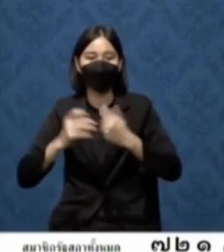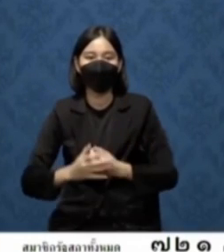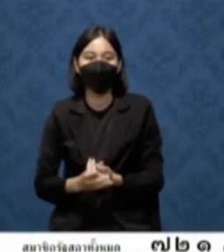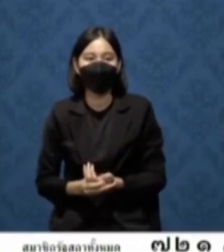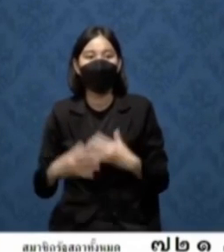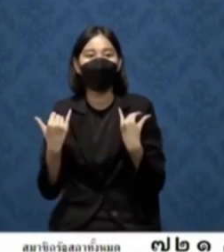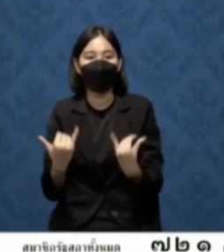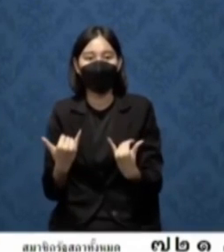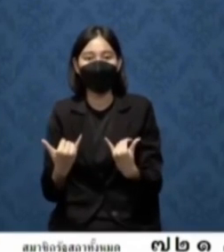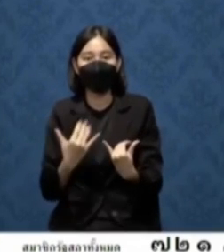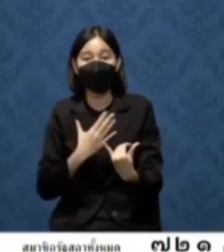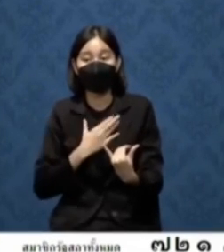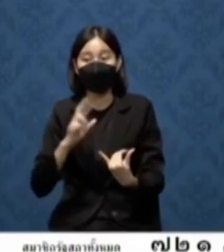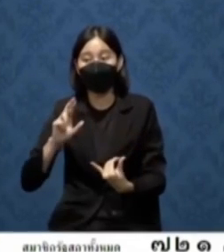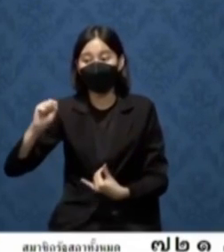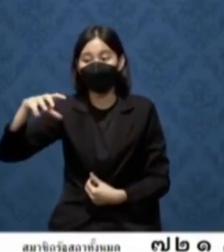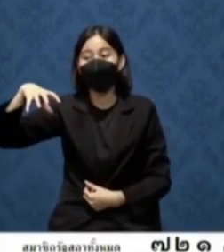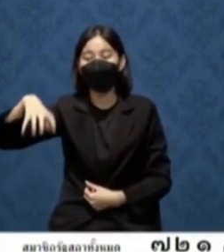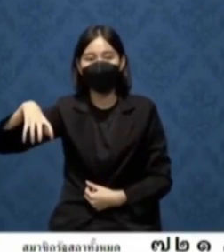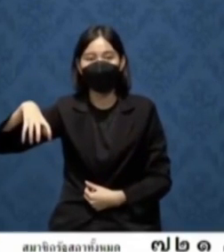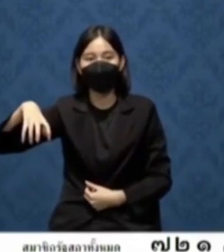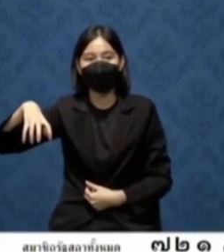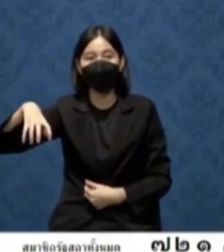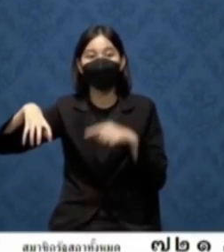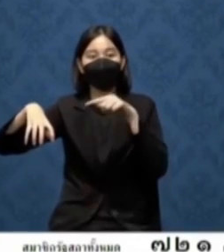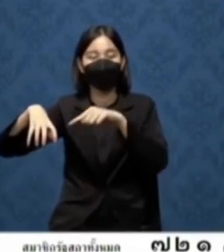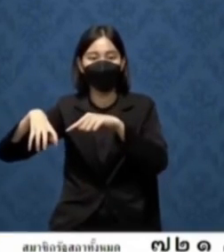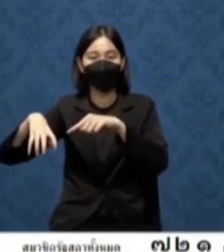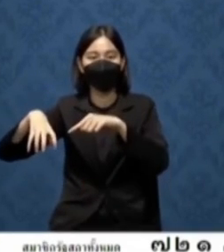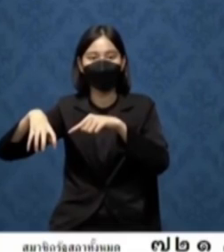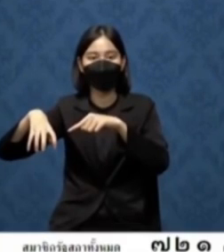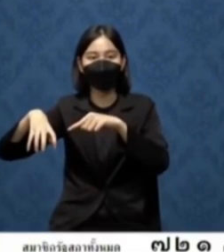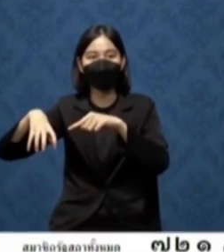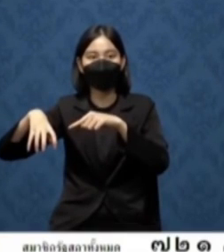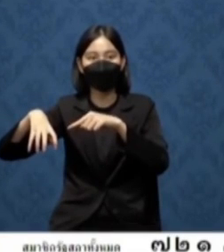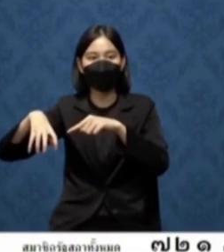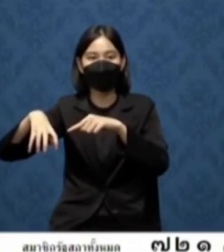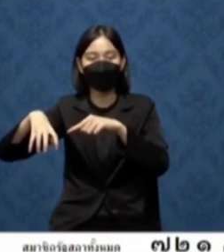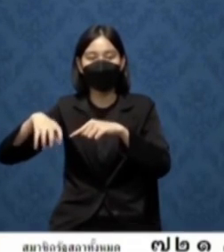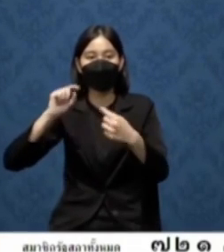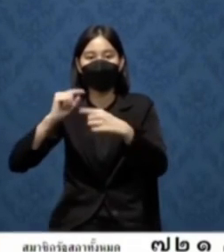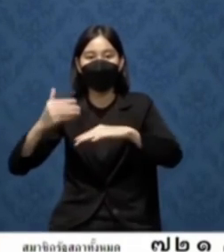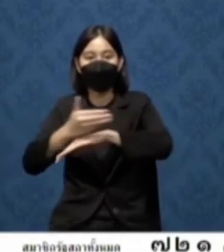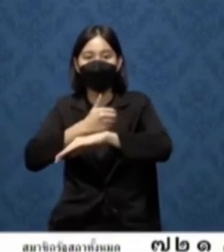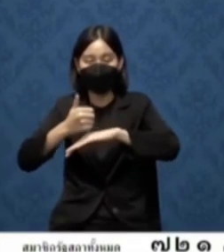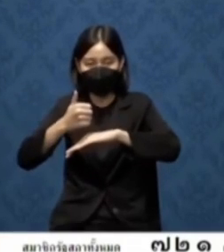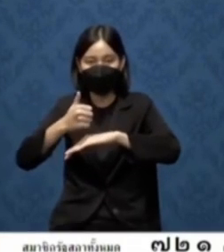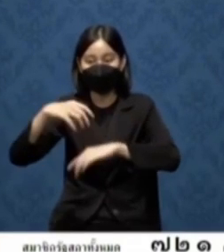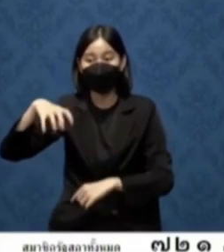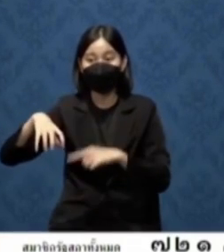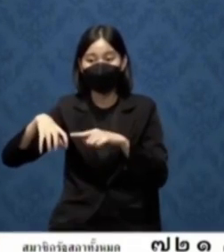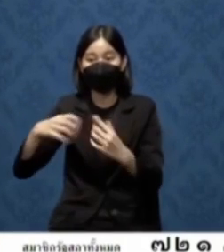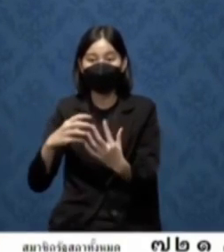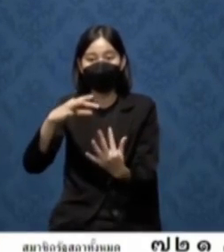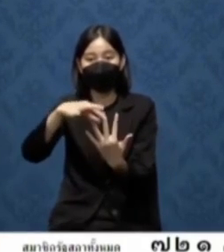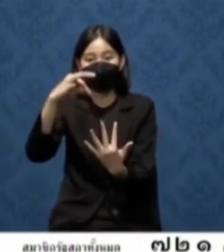วันนี้เราอยู่ที่รัฐสภาสถานที่แห่งนี้คือสถานที่แห่งอำนาจที่แห่งนี้เราเลือกผู้น